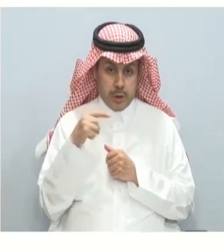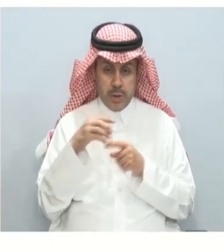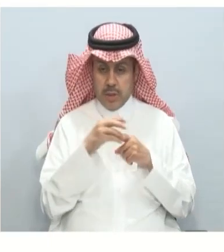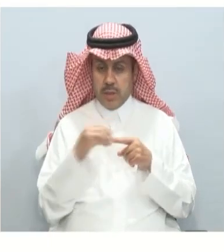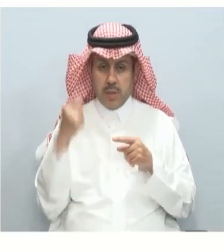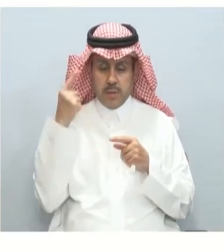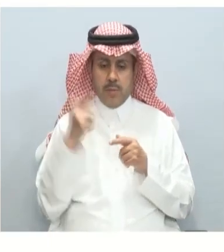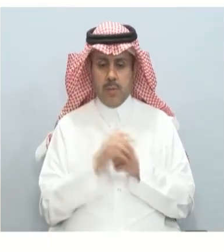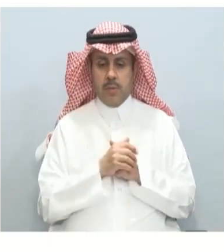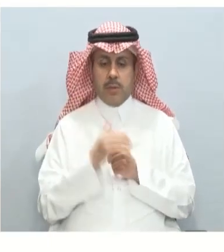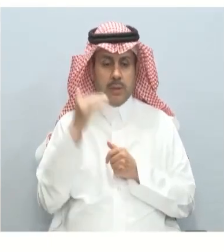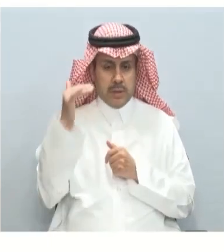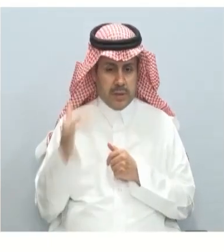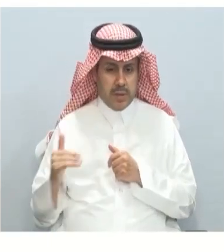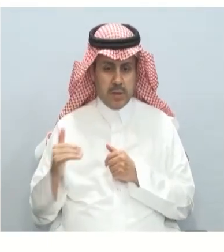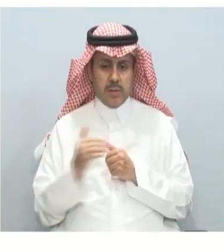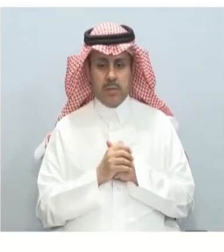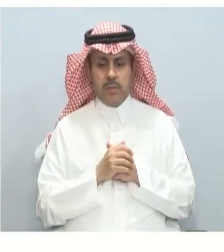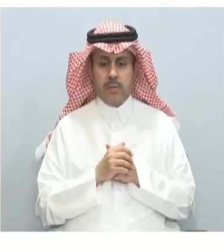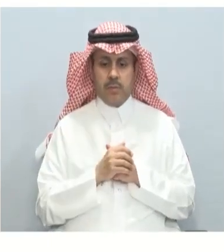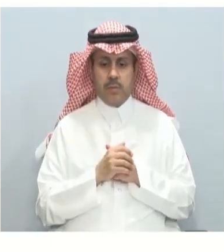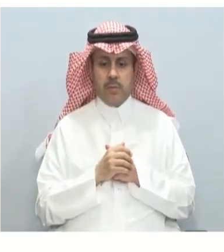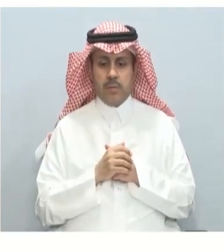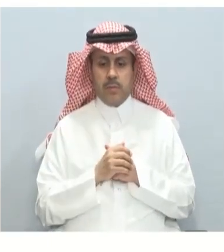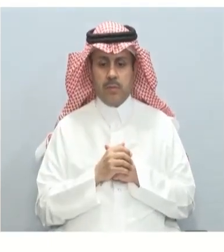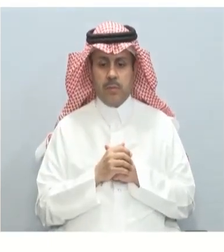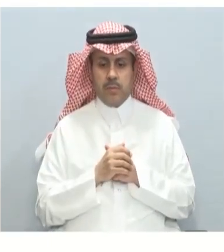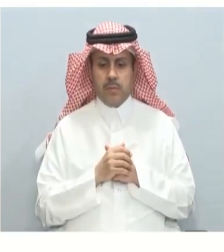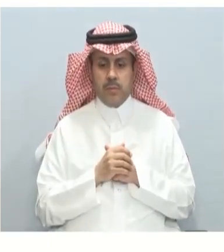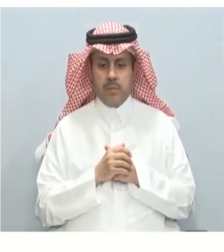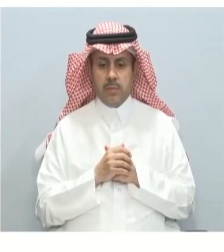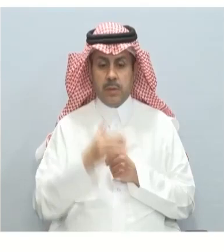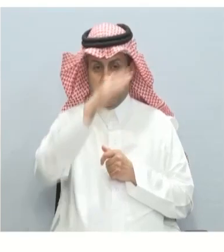سب يعني راح تتناقص الداله بهذا